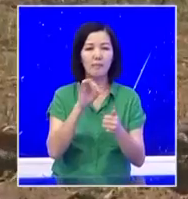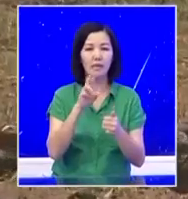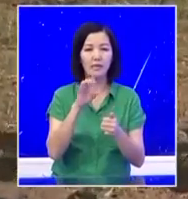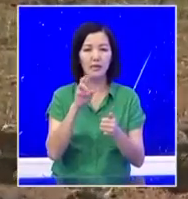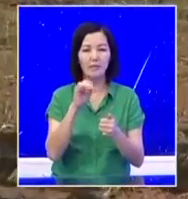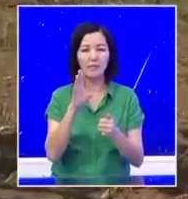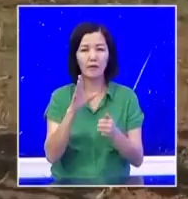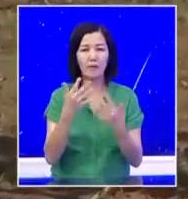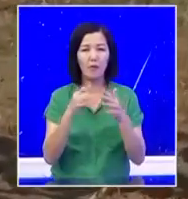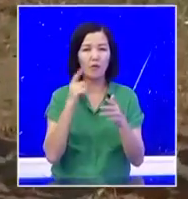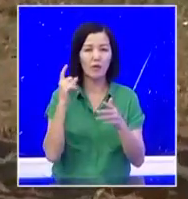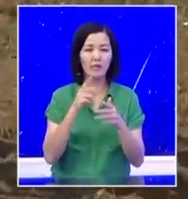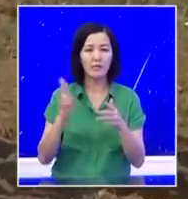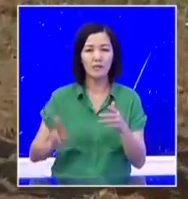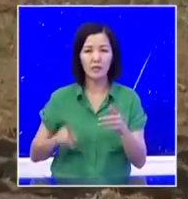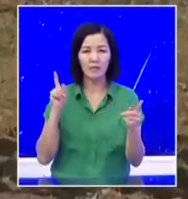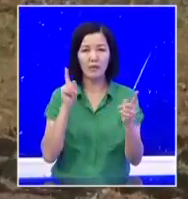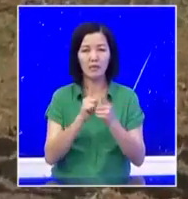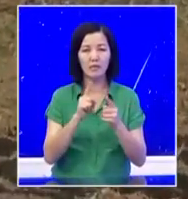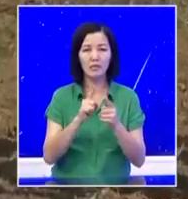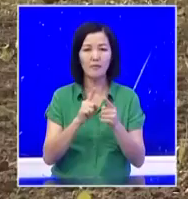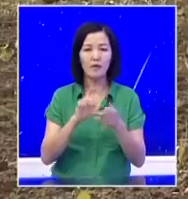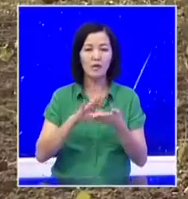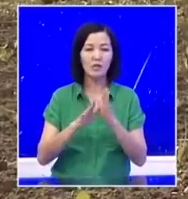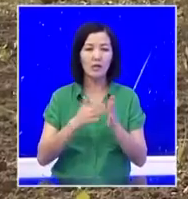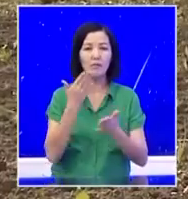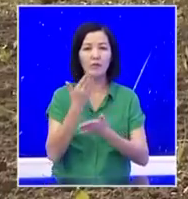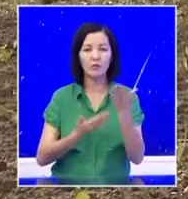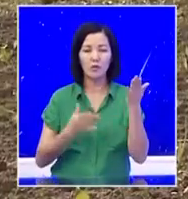Бескемпіров қожалық төрағасымен кездесіп, егіс шайымен танысты.